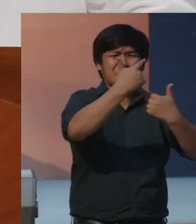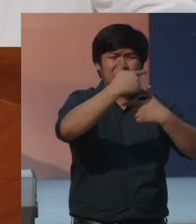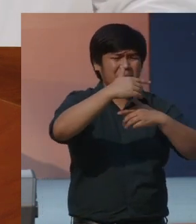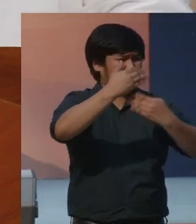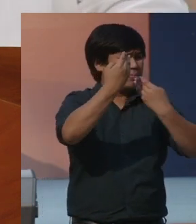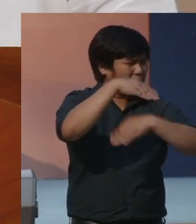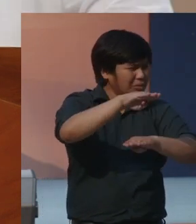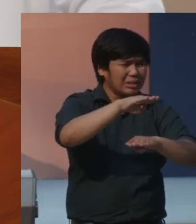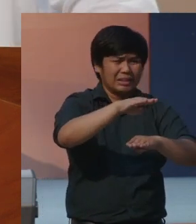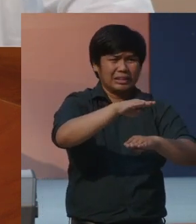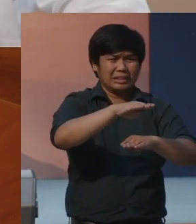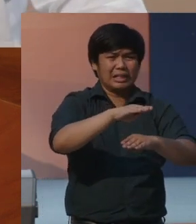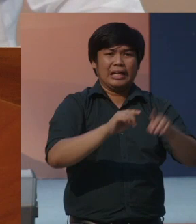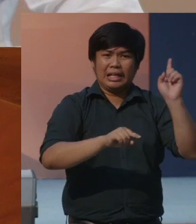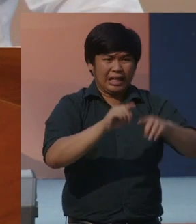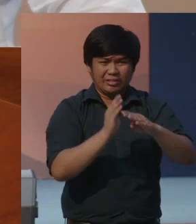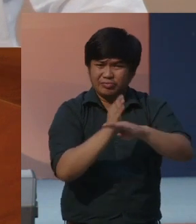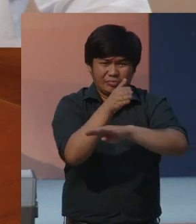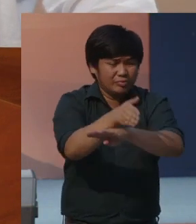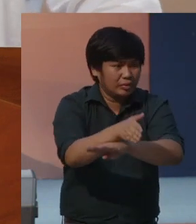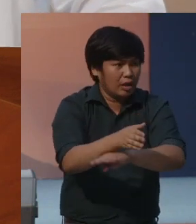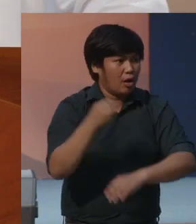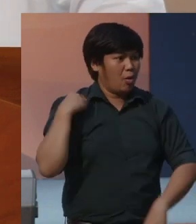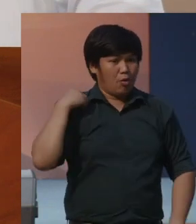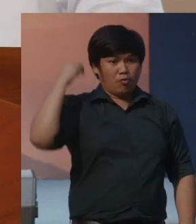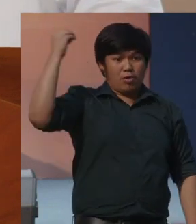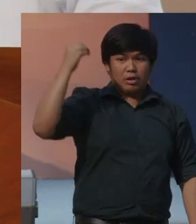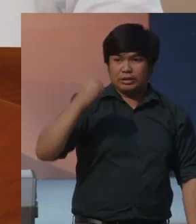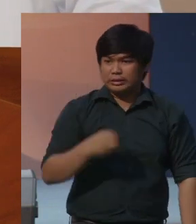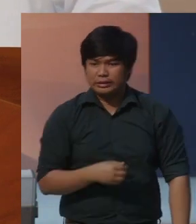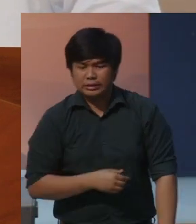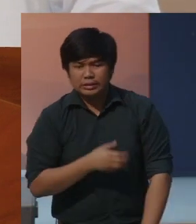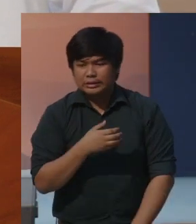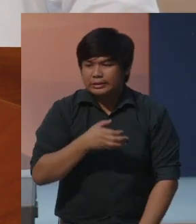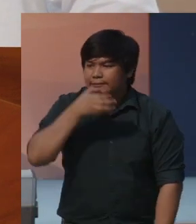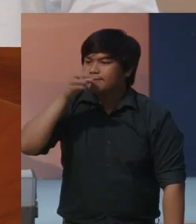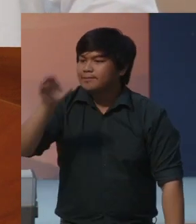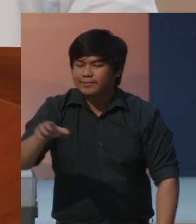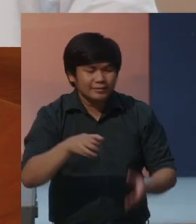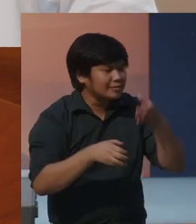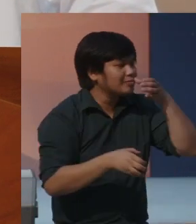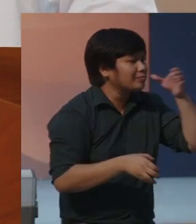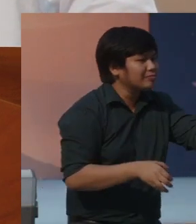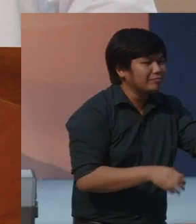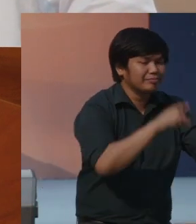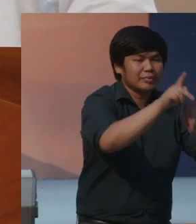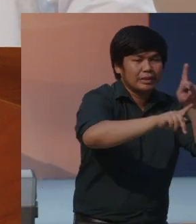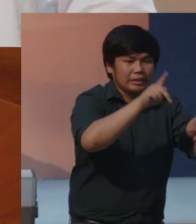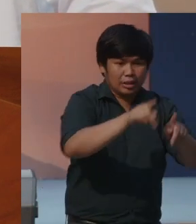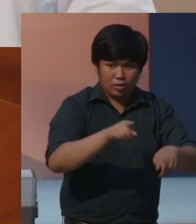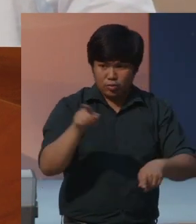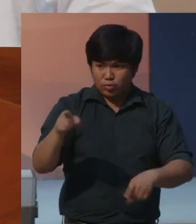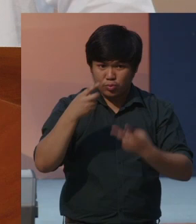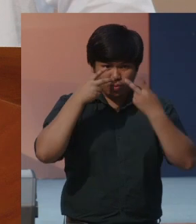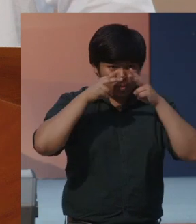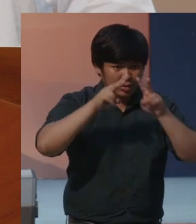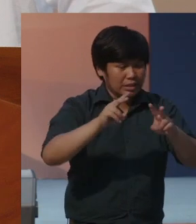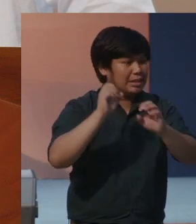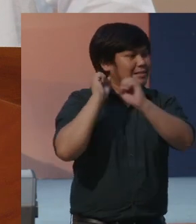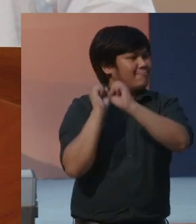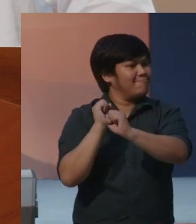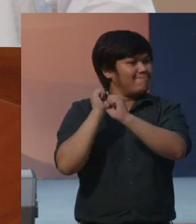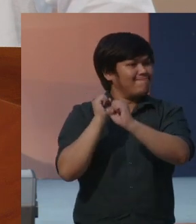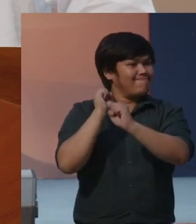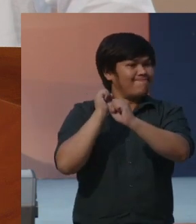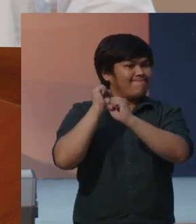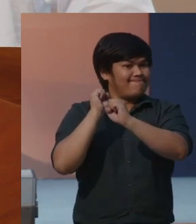At the end of 3 days, the officers went through the camp and commanded the people, As soon as you see the ark of the covenant of the Lord your